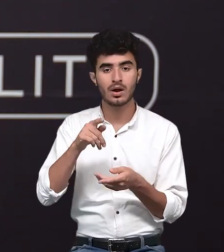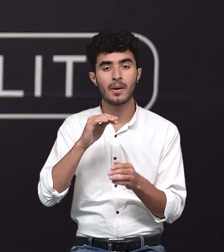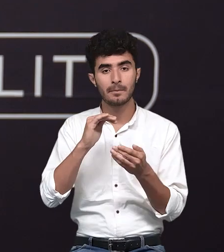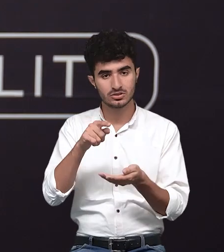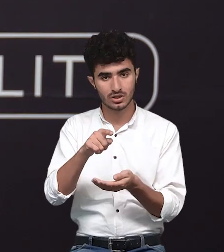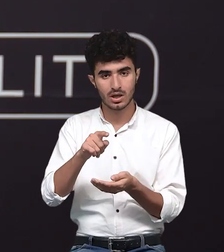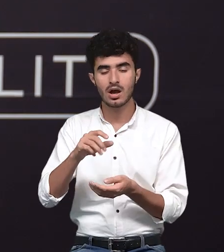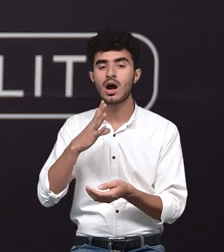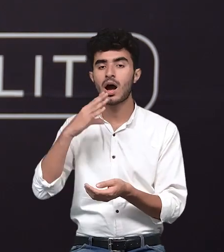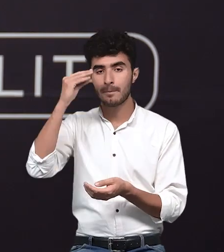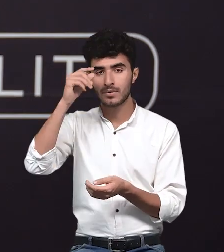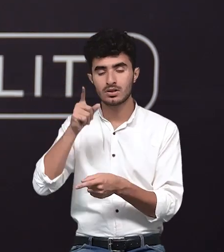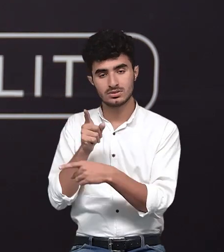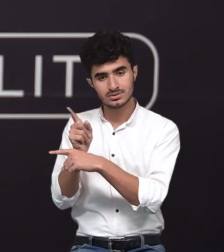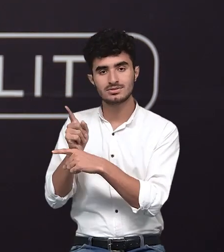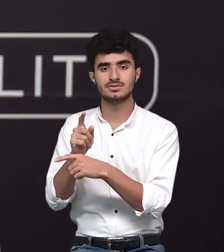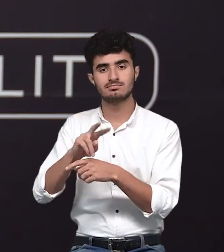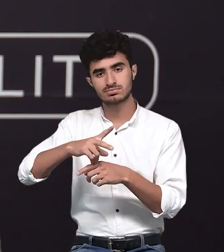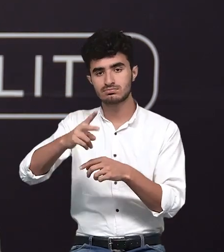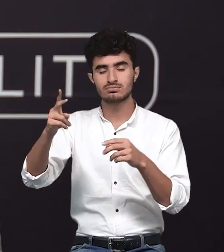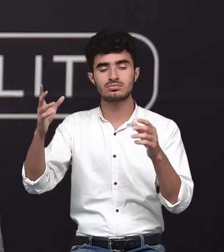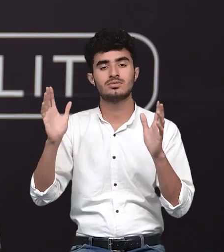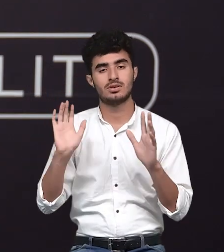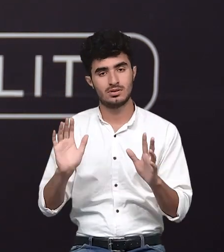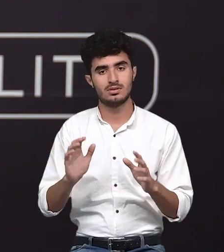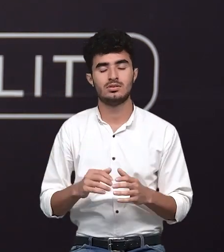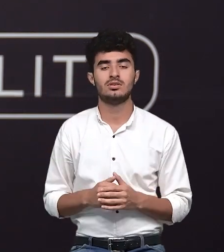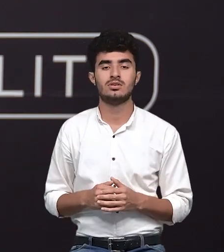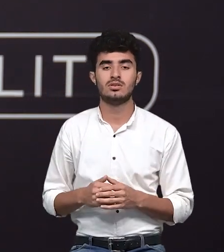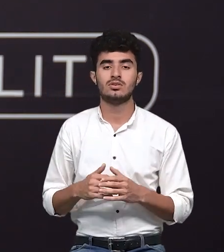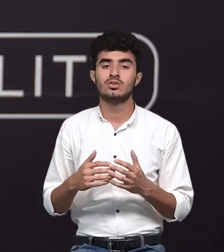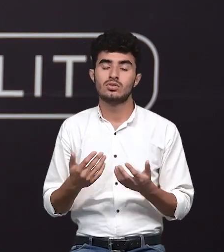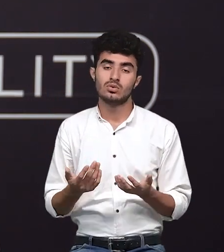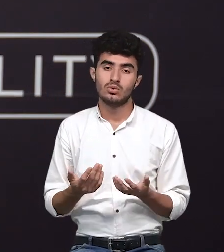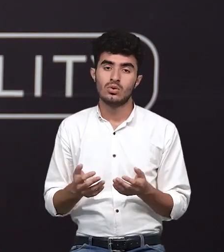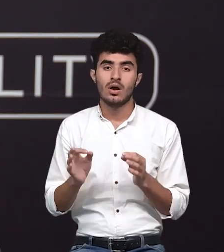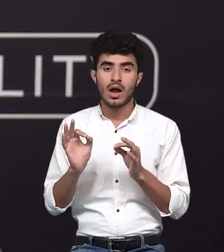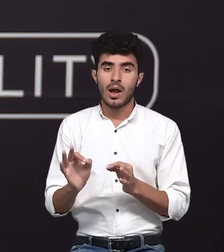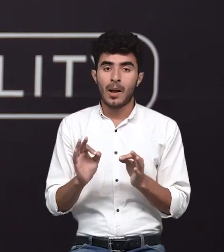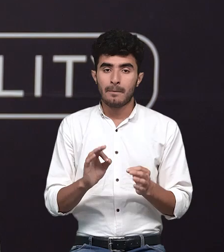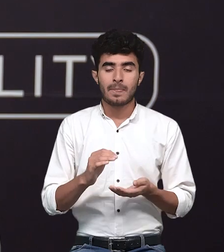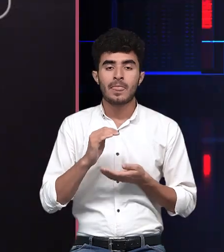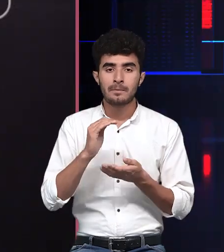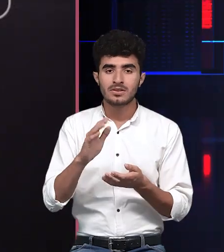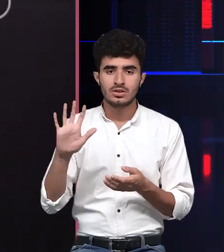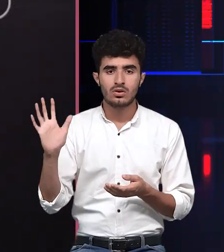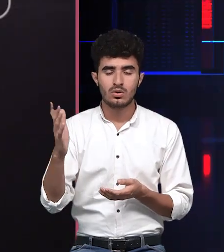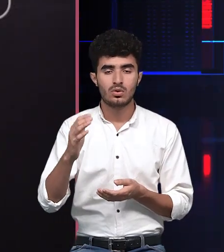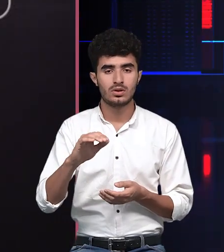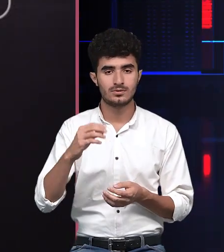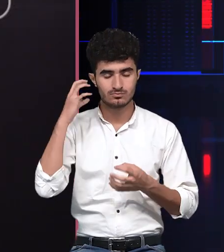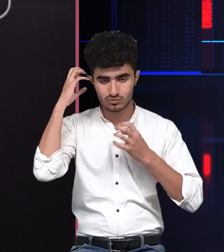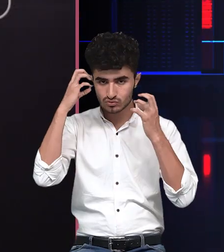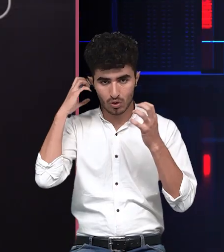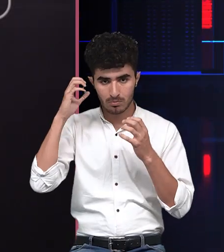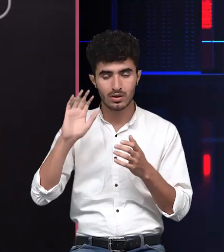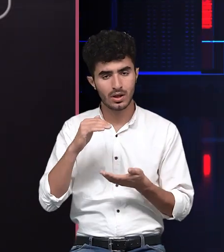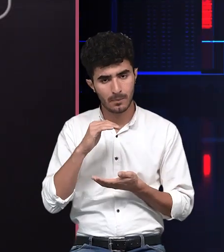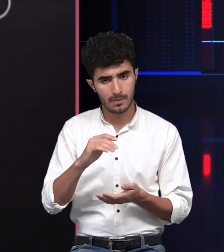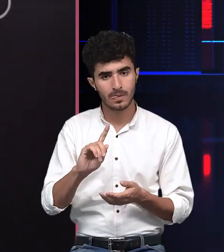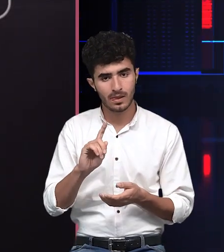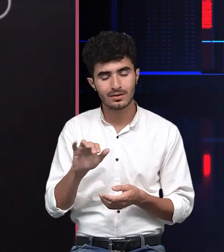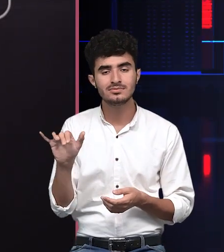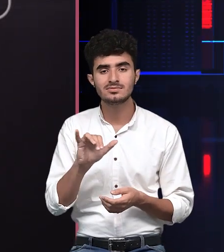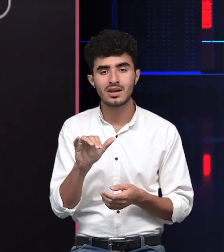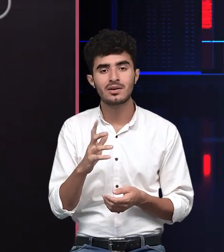ہیں، سمجھا سکتے ہیں، ڈیل کر سکتے ہیں، ورنہ پھر اس کی پرسنالٹی میں کسی اور شکل میں نکلے گا۔ اس لیے یہ جو